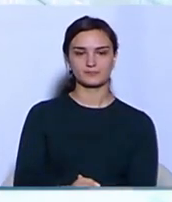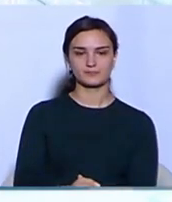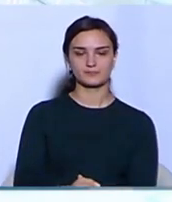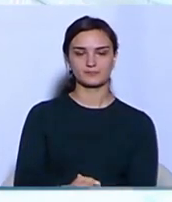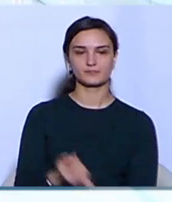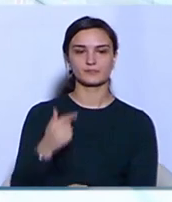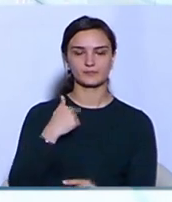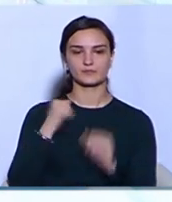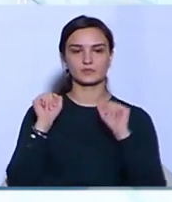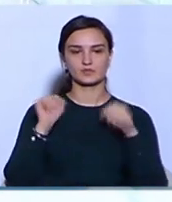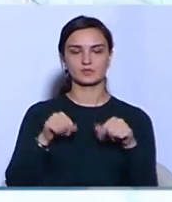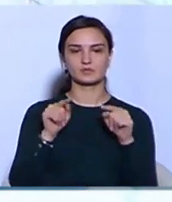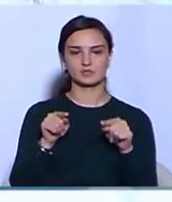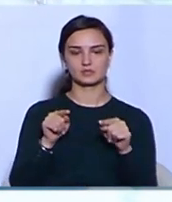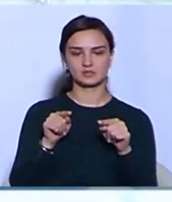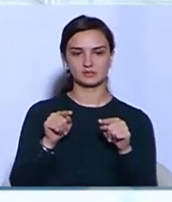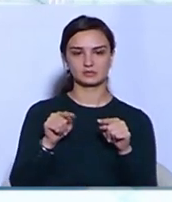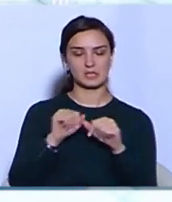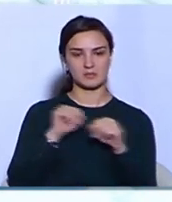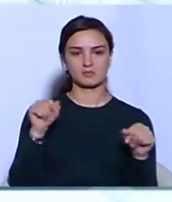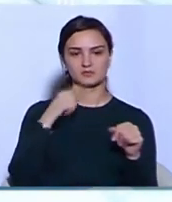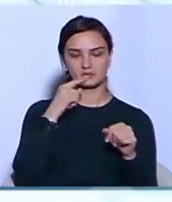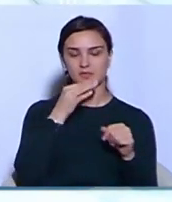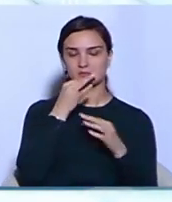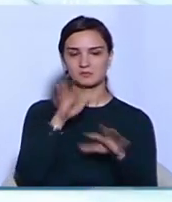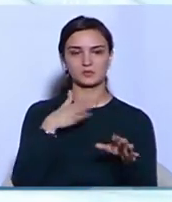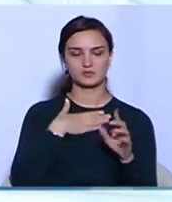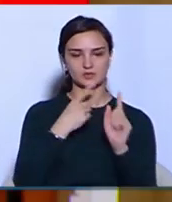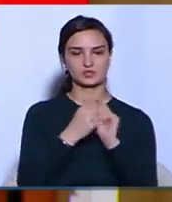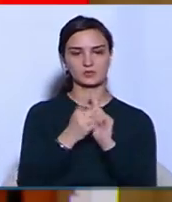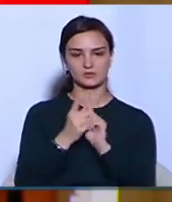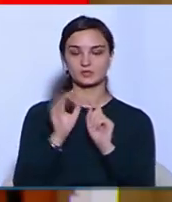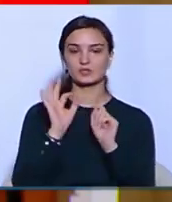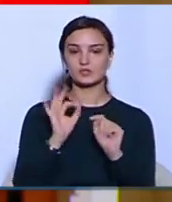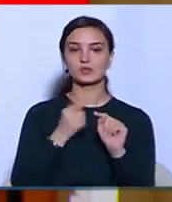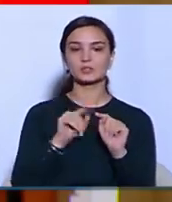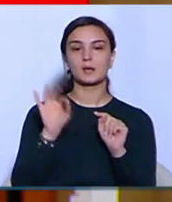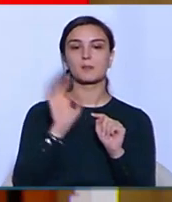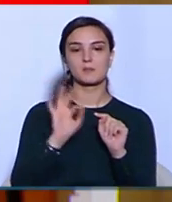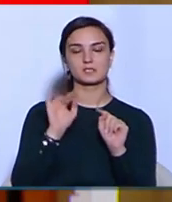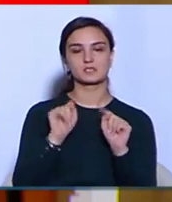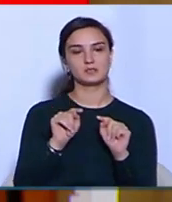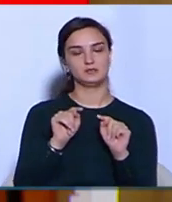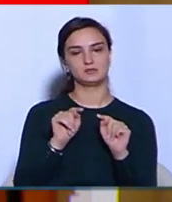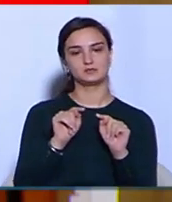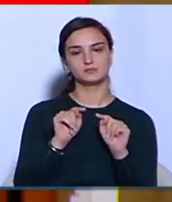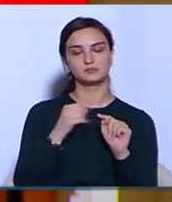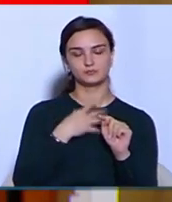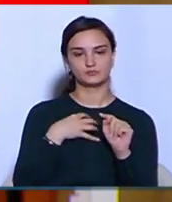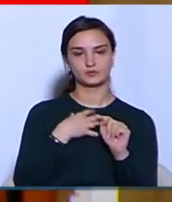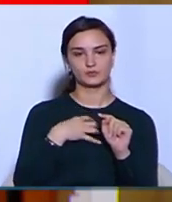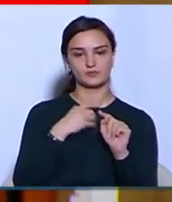ჩვენ შეგვიძლია თამამად ვთქვათ, ნებისმიერი ჩვენი შეხვედრა, ჩვენი საუბარი სწორედ ამ კეთილ განწყობის